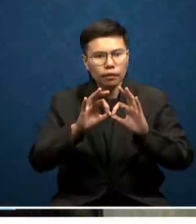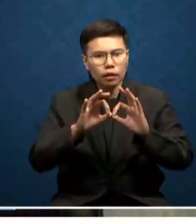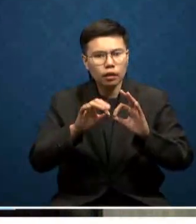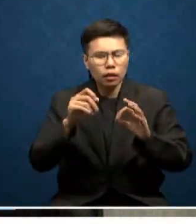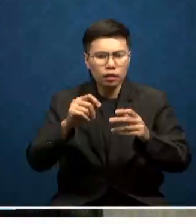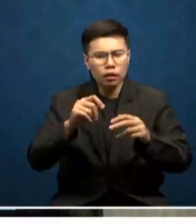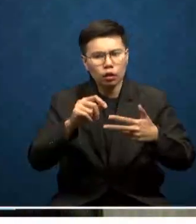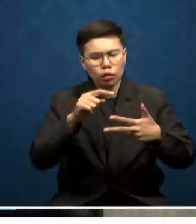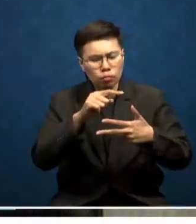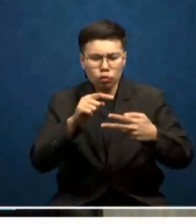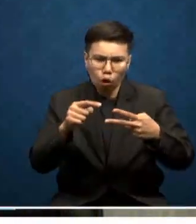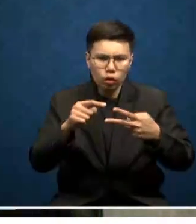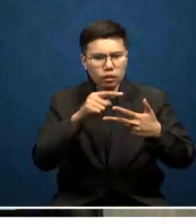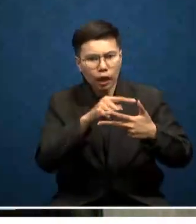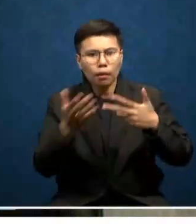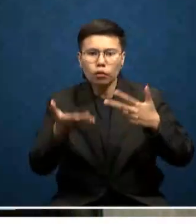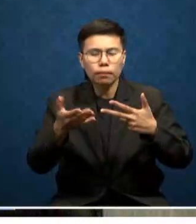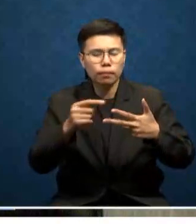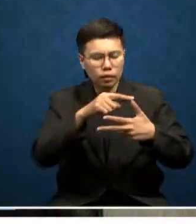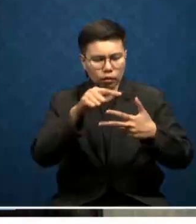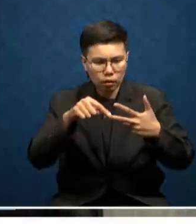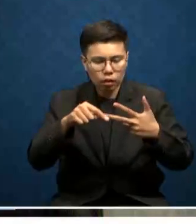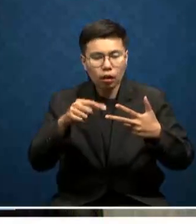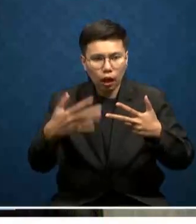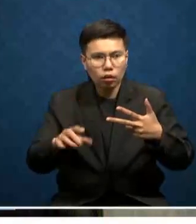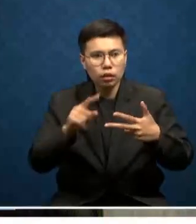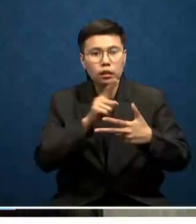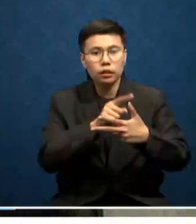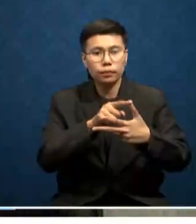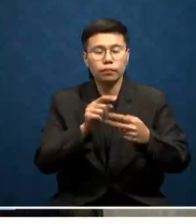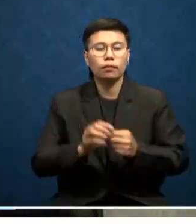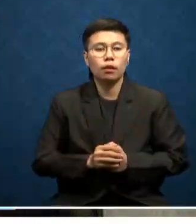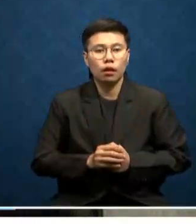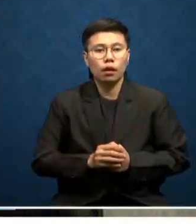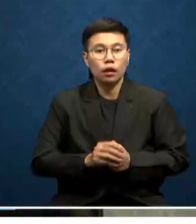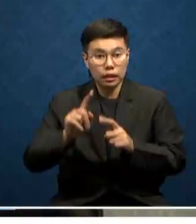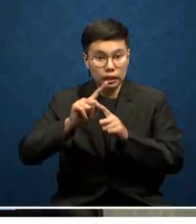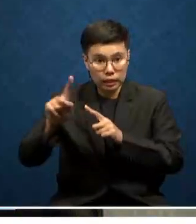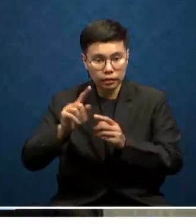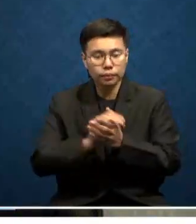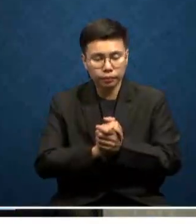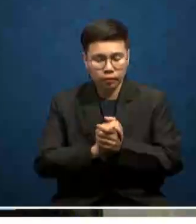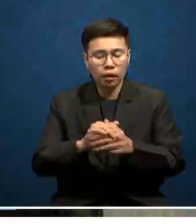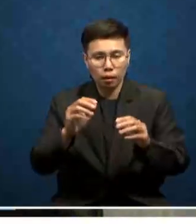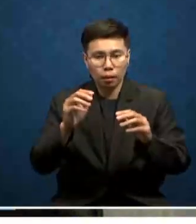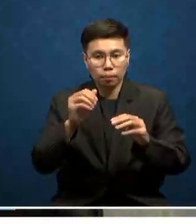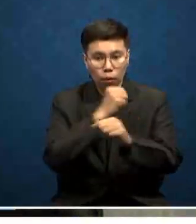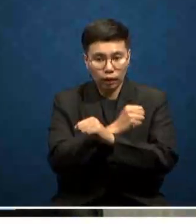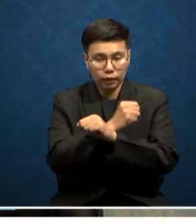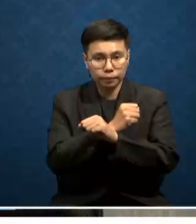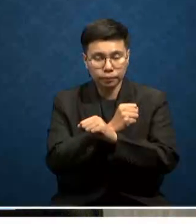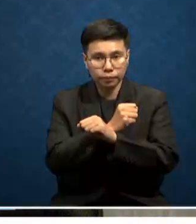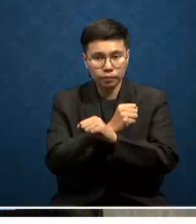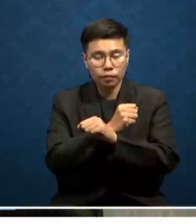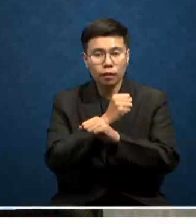บับในเรื่องการปรับเป็นพินัยเรื่องแรกก็คือเรื่องของพระราชบัญญัติว่าด้วยการป้องกันและปราบปราม